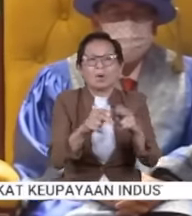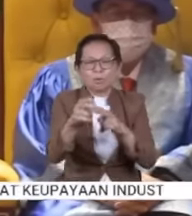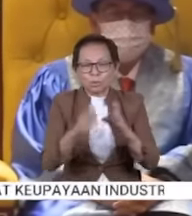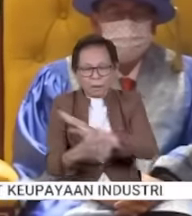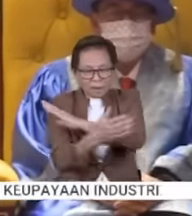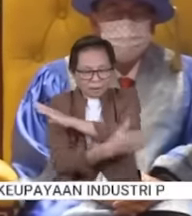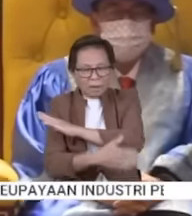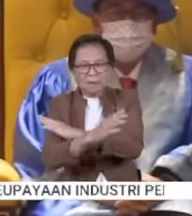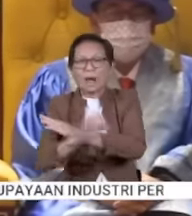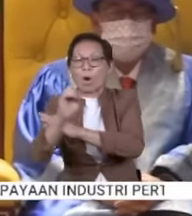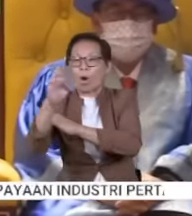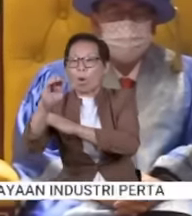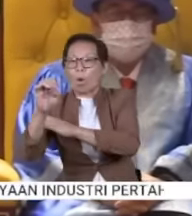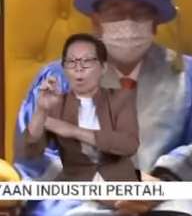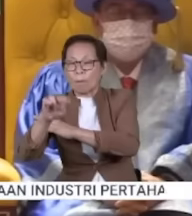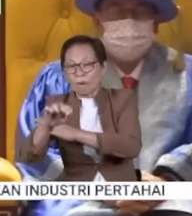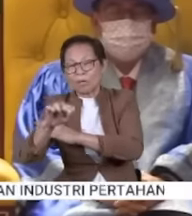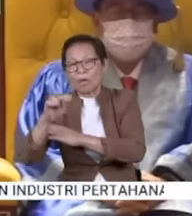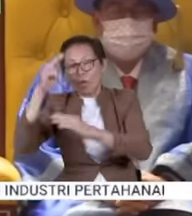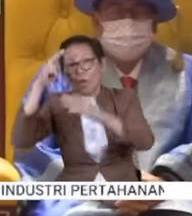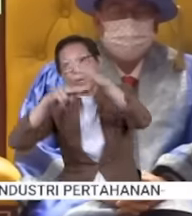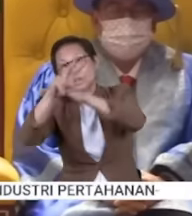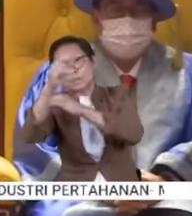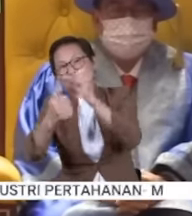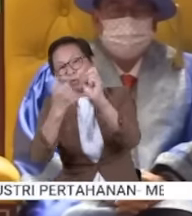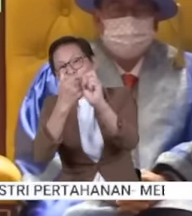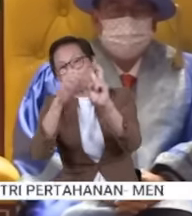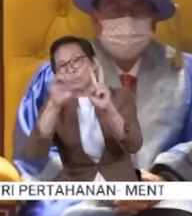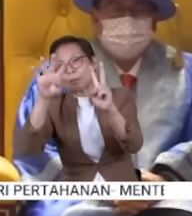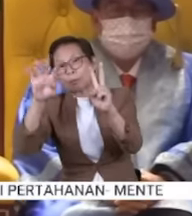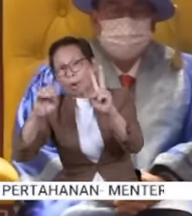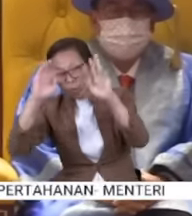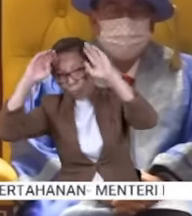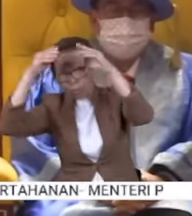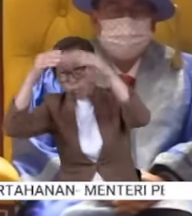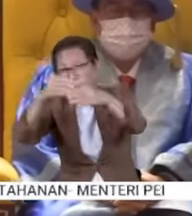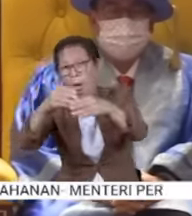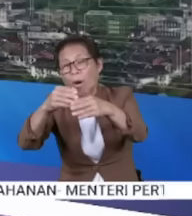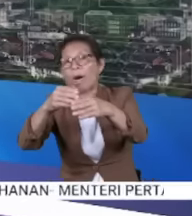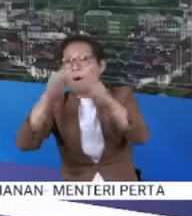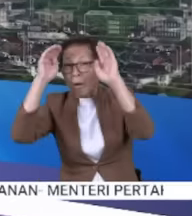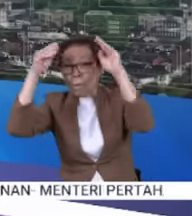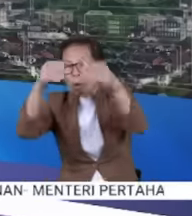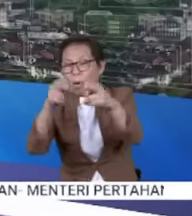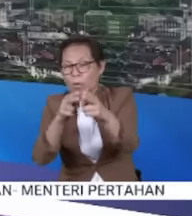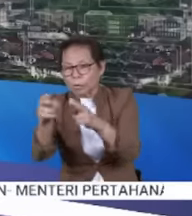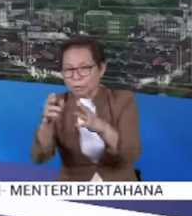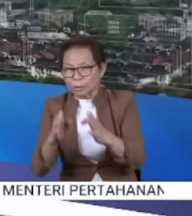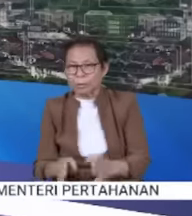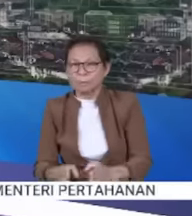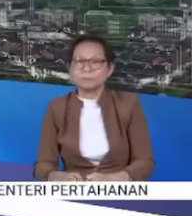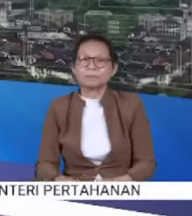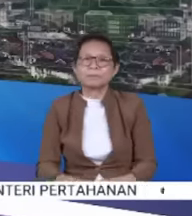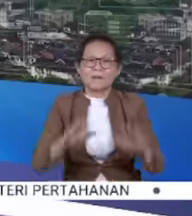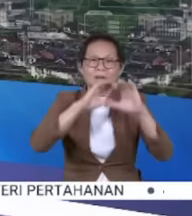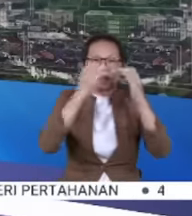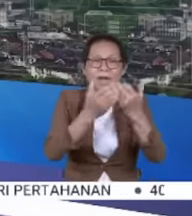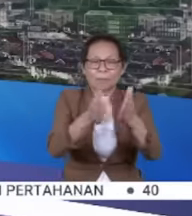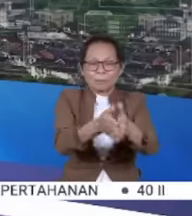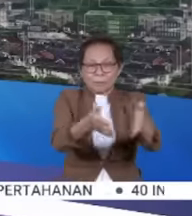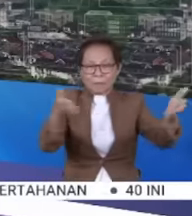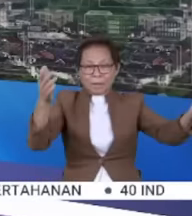dan Oman Vision 2040 yang banyak menekankan aspek kehutanan kelak meja